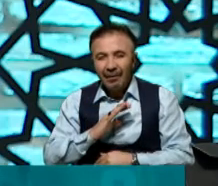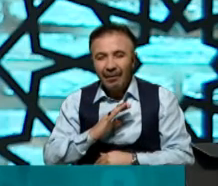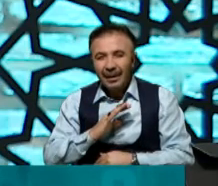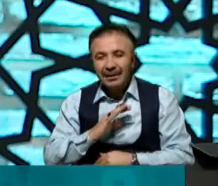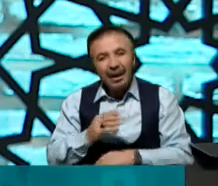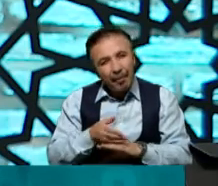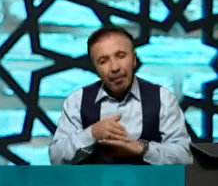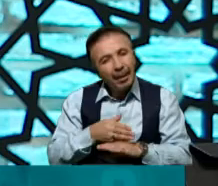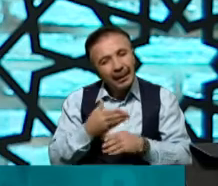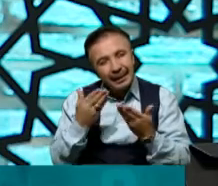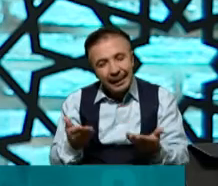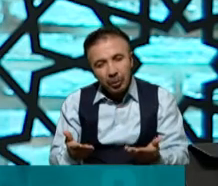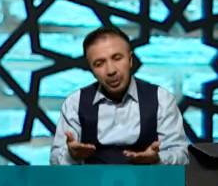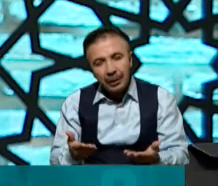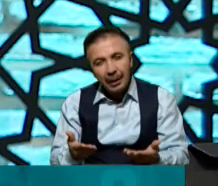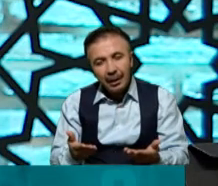yetiyorsa zekat fakirin hakkıdır.